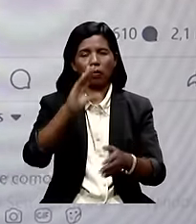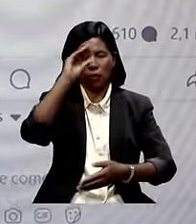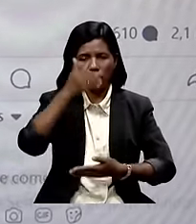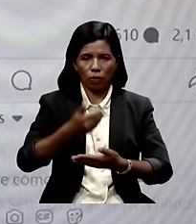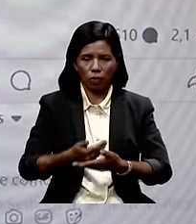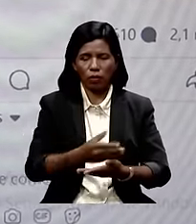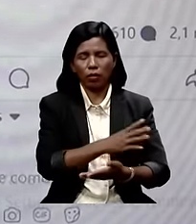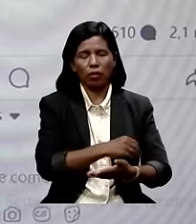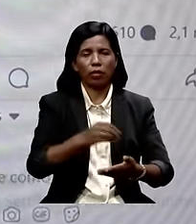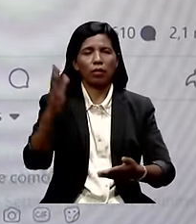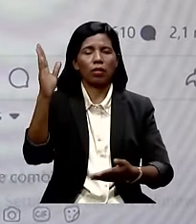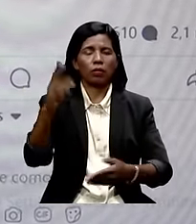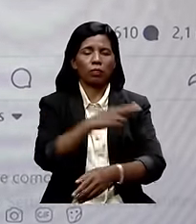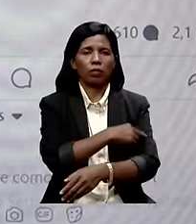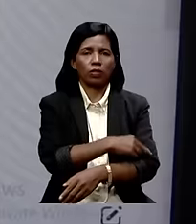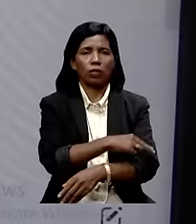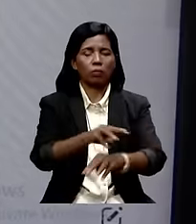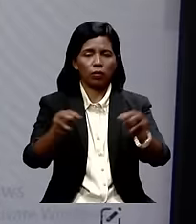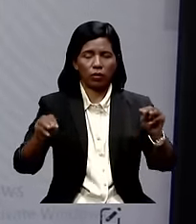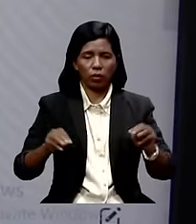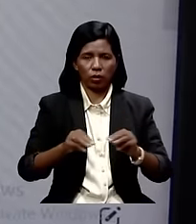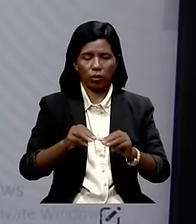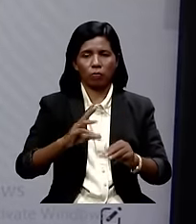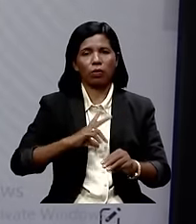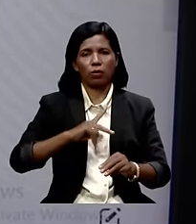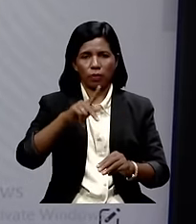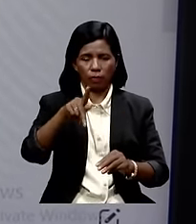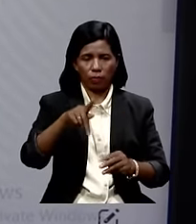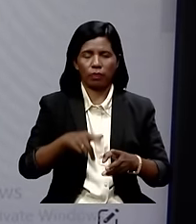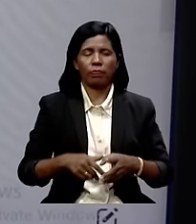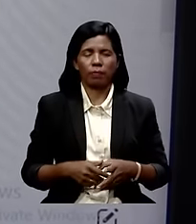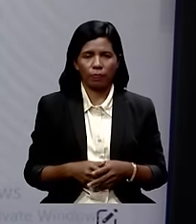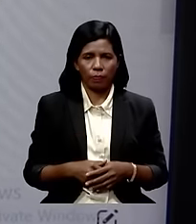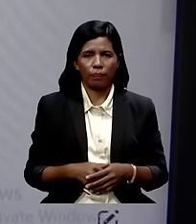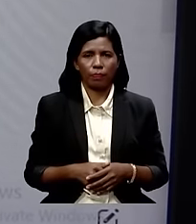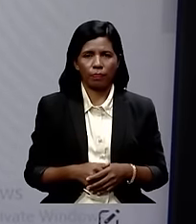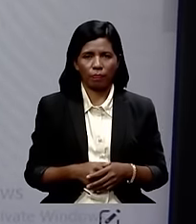Fatin, posto Iliomar, município Lauteng. Santina de Jesus, Tito Silva, GMN.